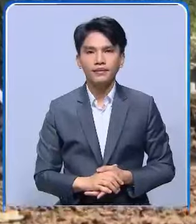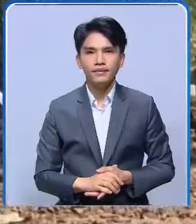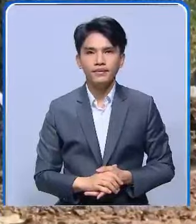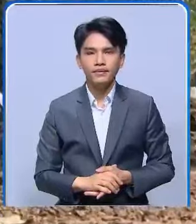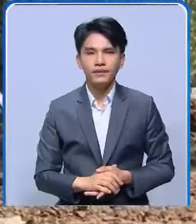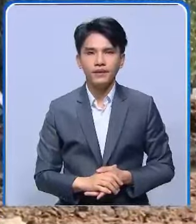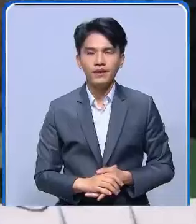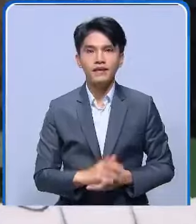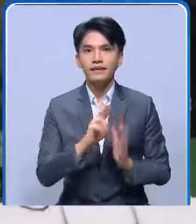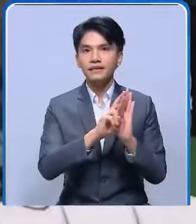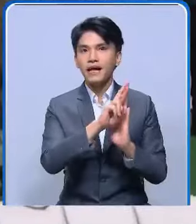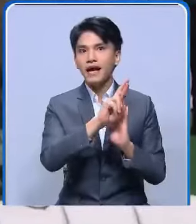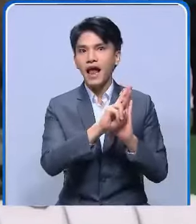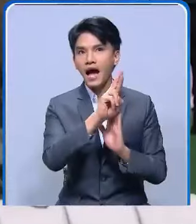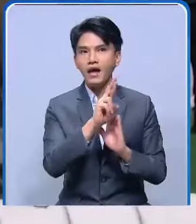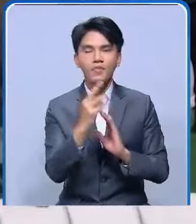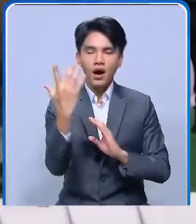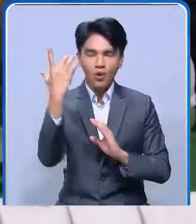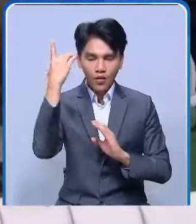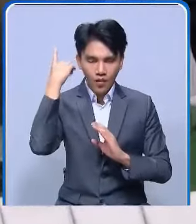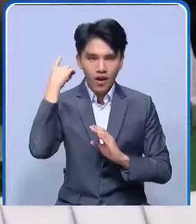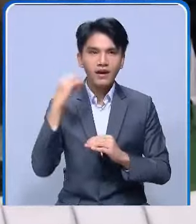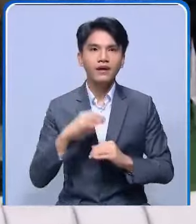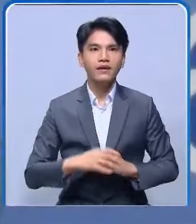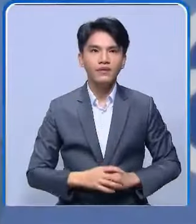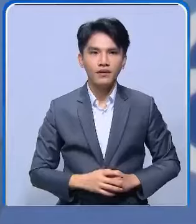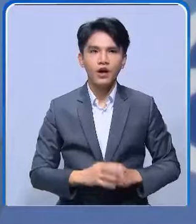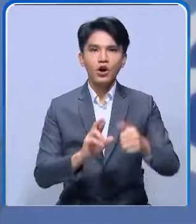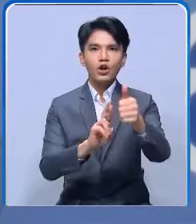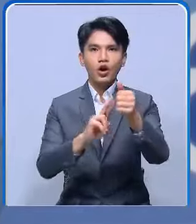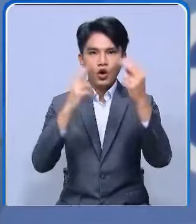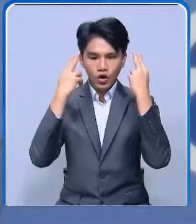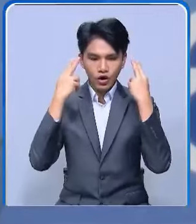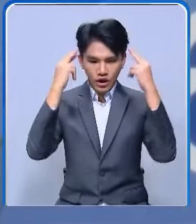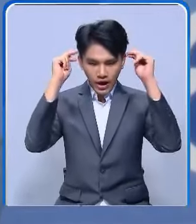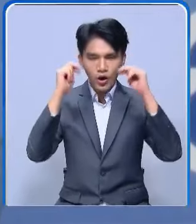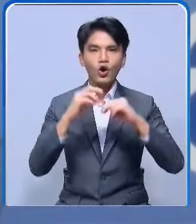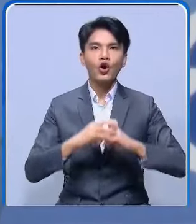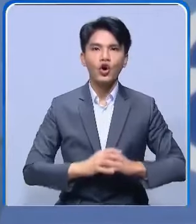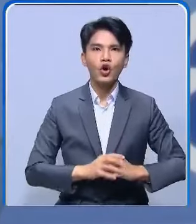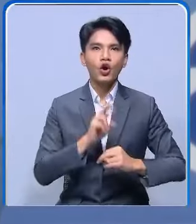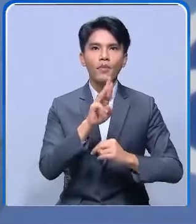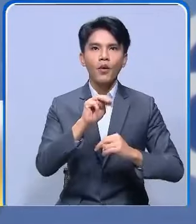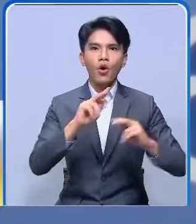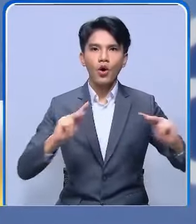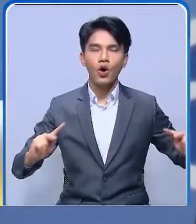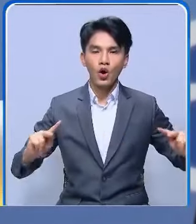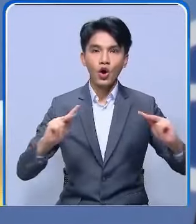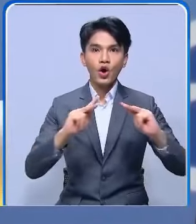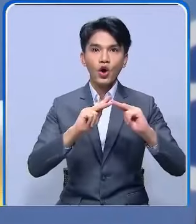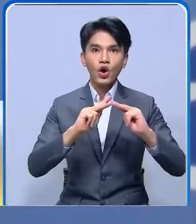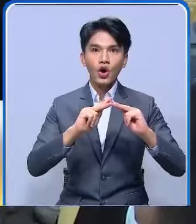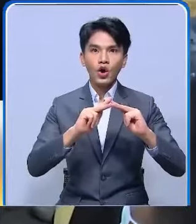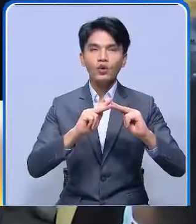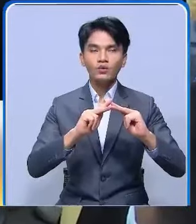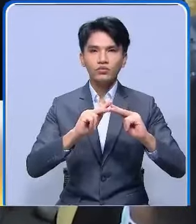ที่เชียงรายคุณผู้ชมเมื่อวานนี้นายภูมิธรรมเวชยชัยรองนายกรัฐมนตรีและรัฐมนตรีว่าการกระทรวงกลาโหมท่านเปิดเผ